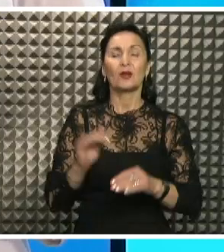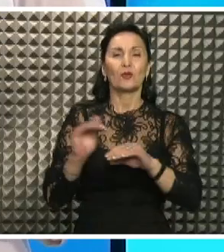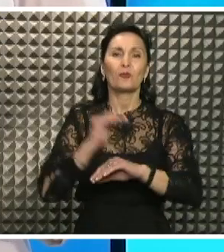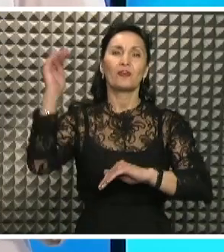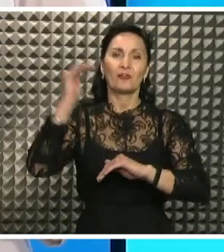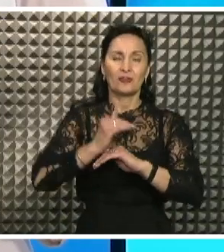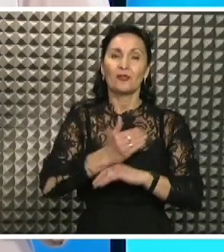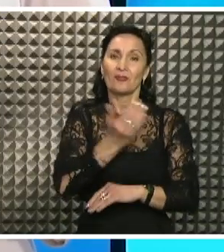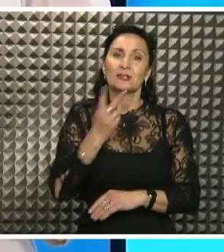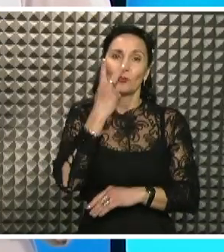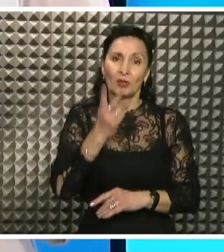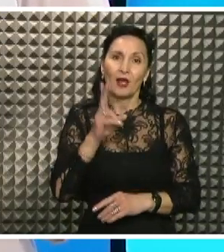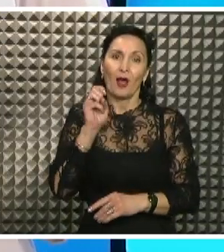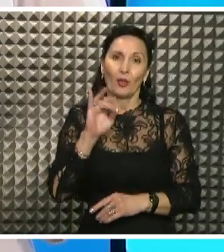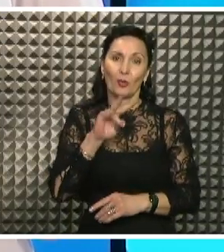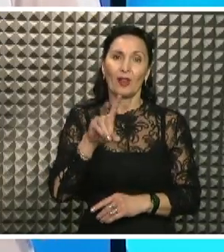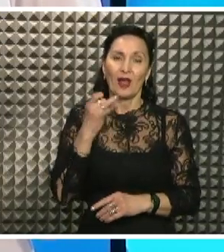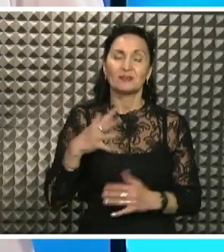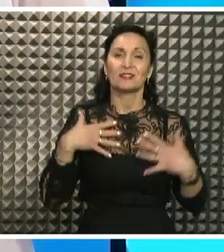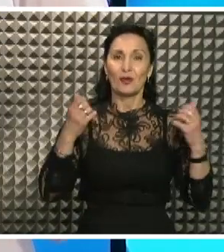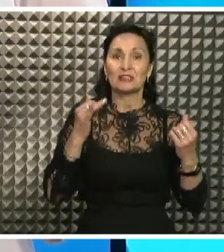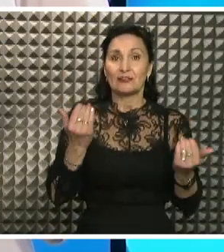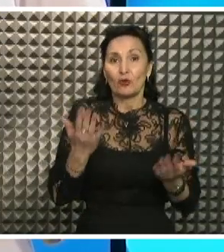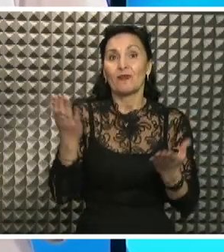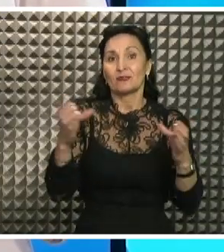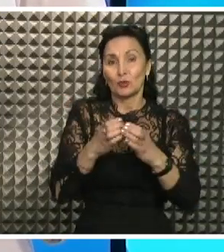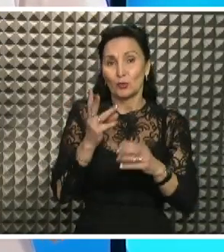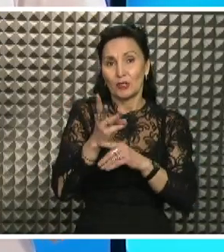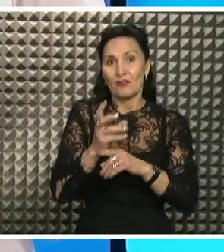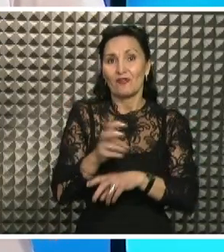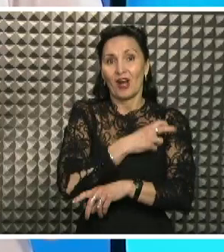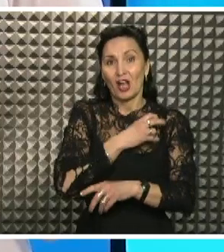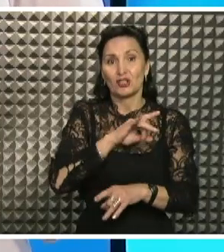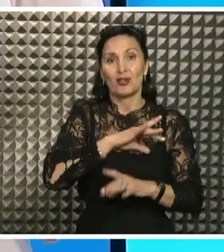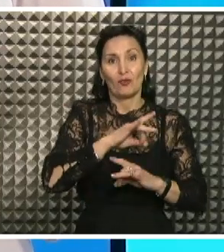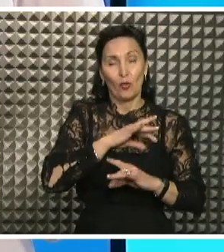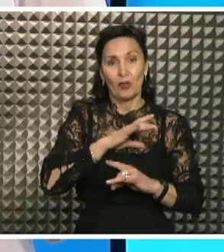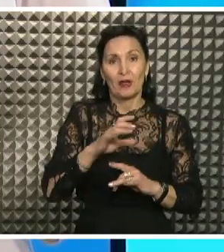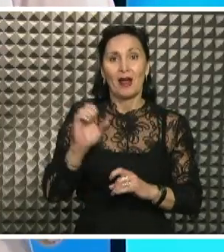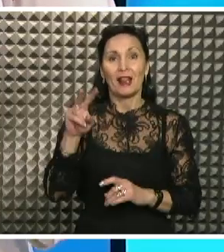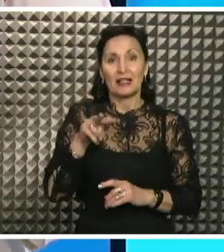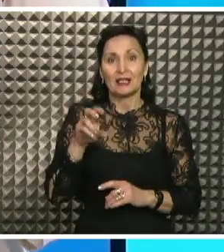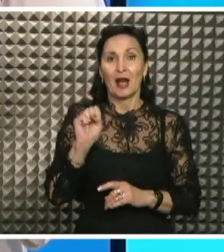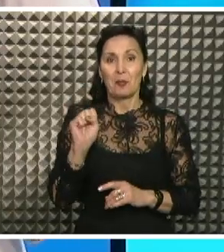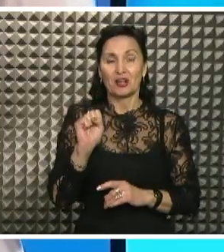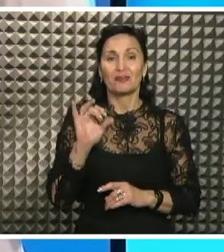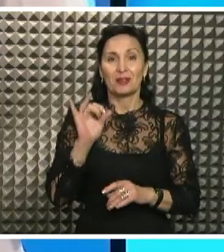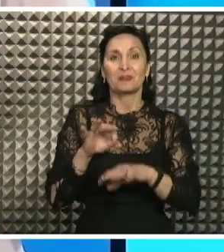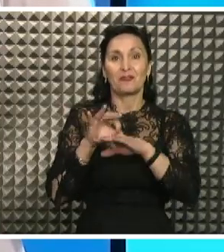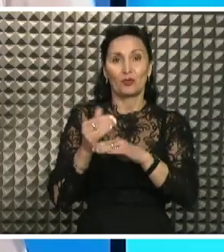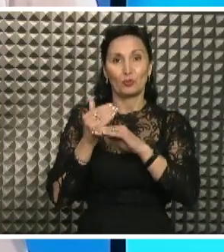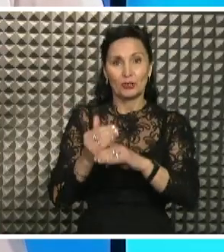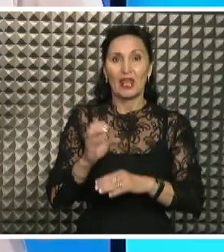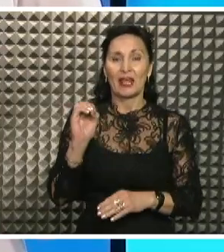Добрый вечер! Вы смотрите «Катунь Лайф Здоровье». И сегодня с вами в студии я, врач-невролог высшей категории Лариса Альмяшева и моя соведущая